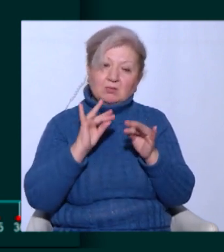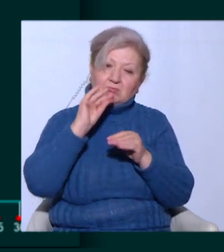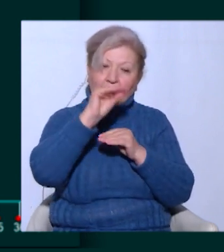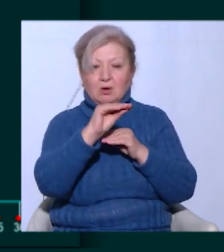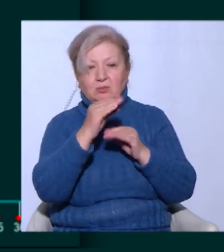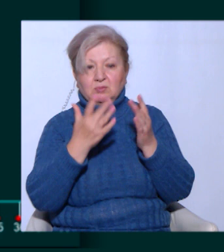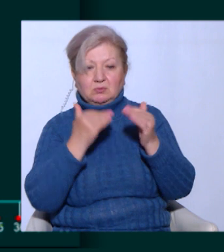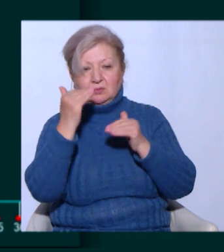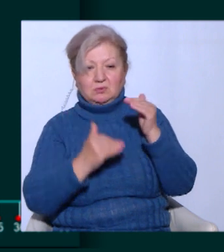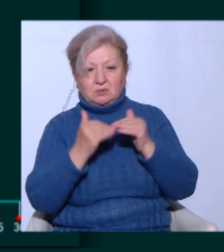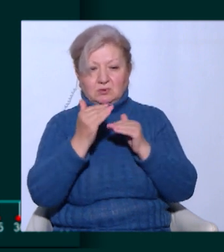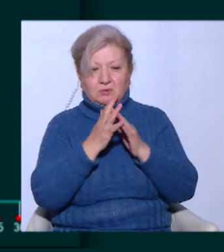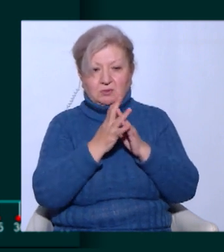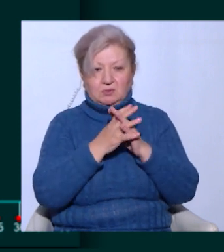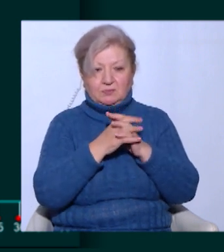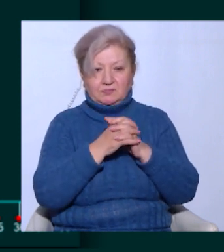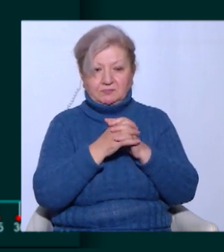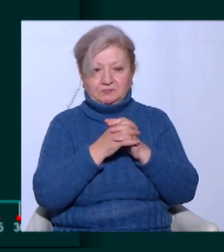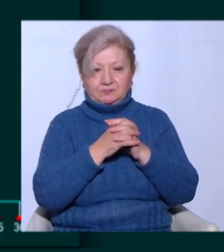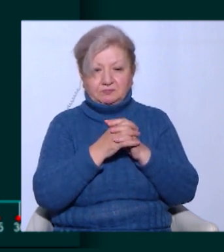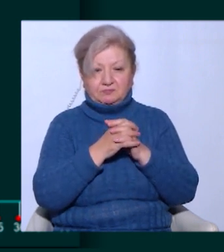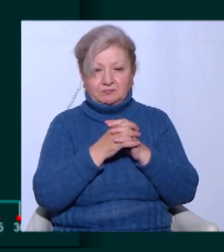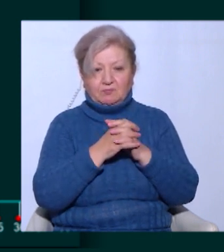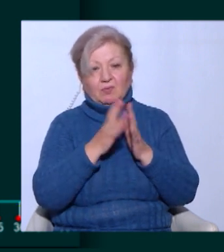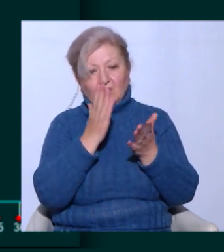კლებულობს ან მატულობს.